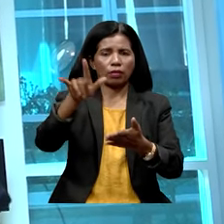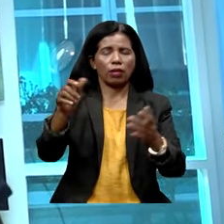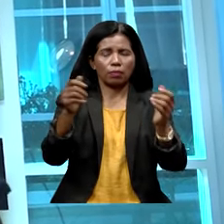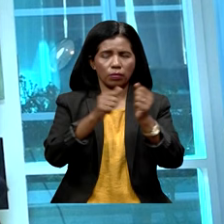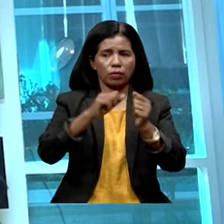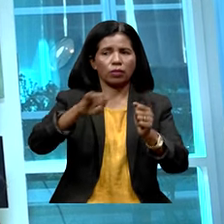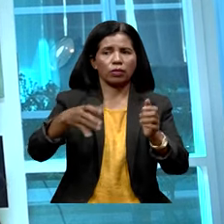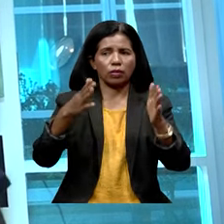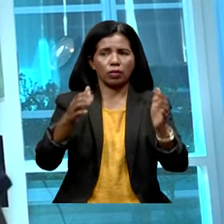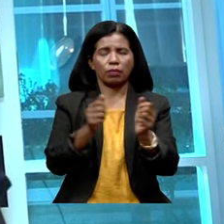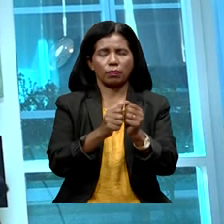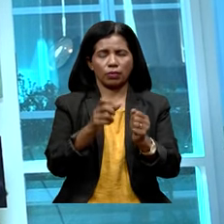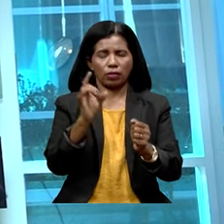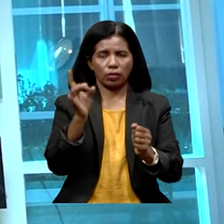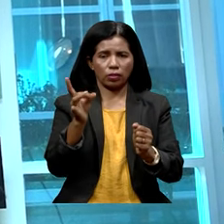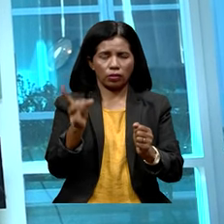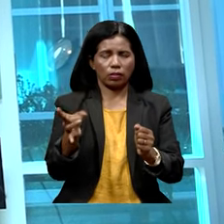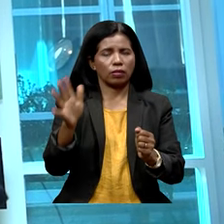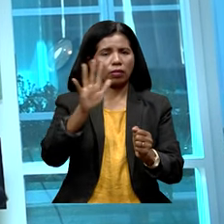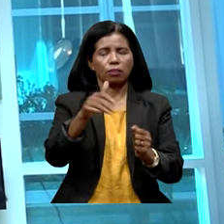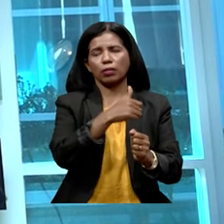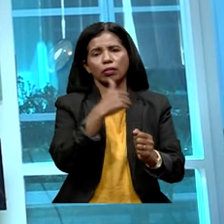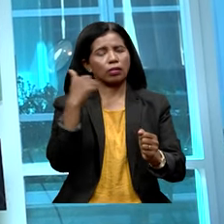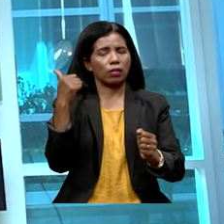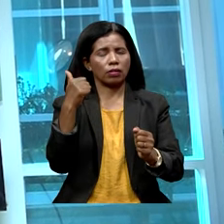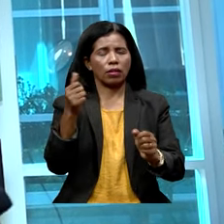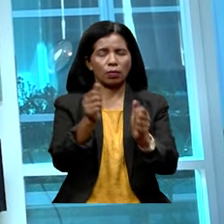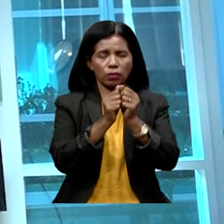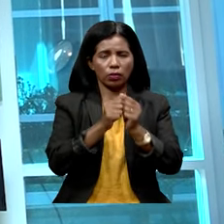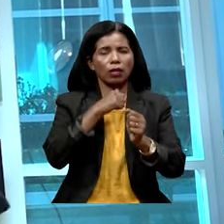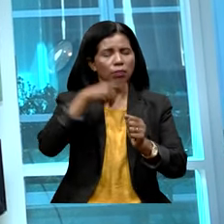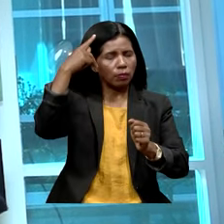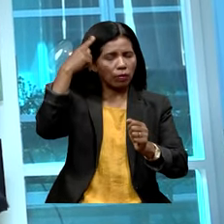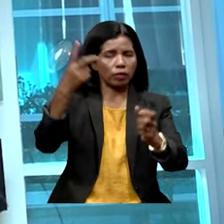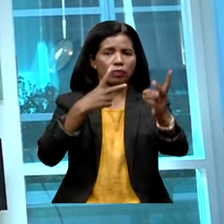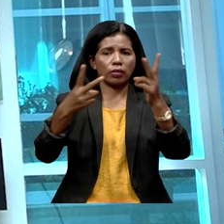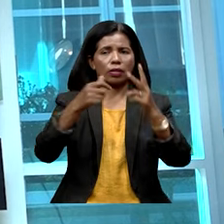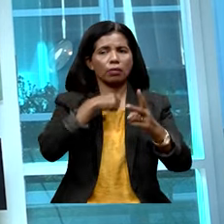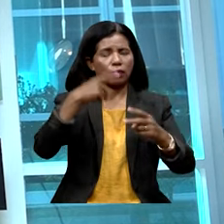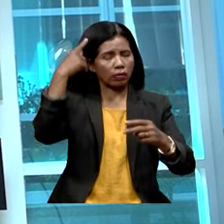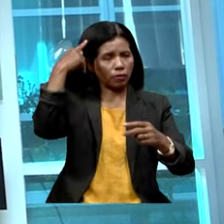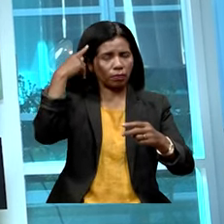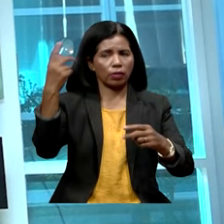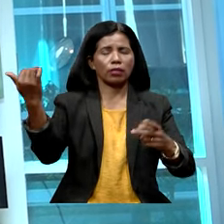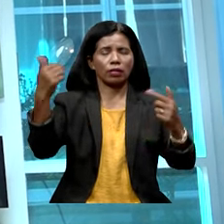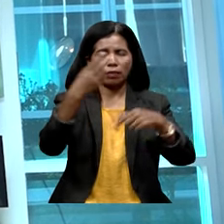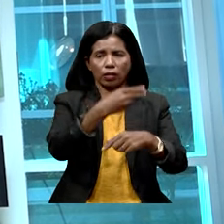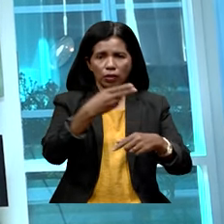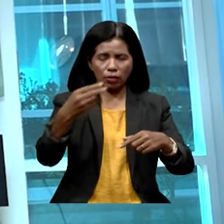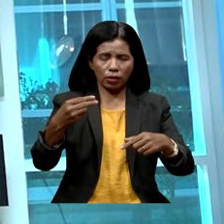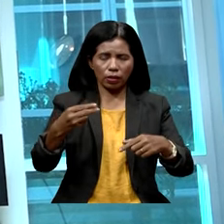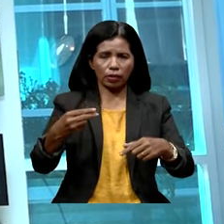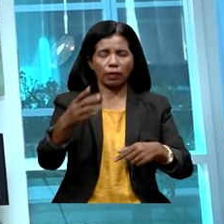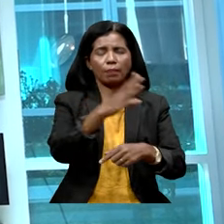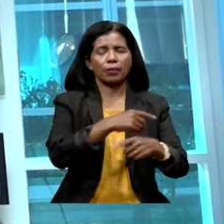jornalista wal nul resin lima se luktan nwe mak se la hamut ko am papa. Durante viajeng tomak papa nian baral. Dan sir sema Indonesia, ba fal papa Nova